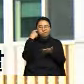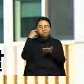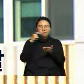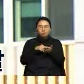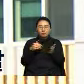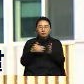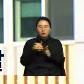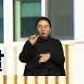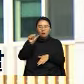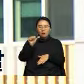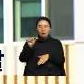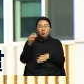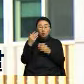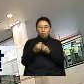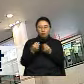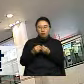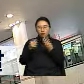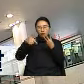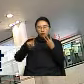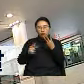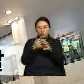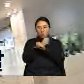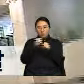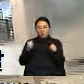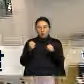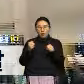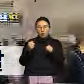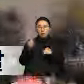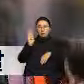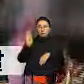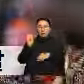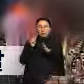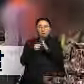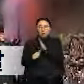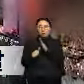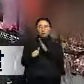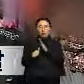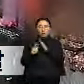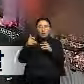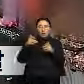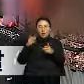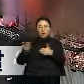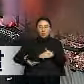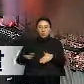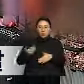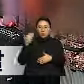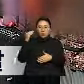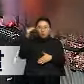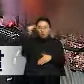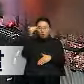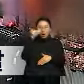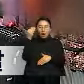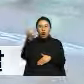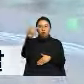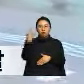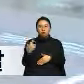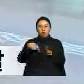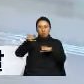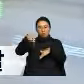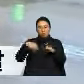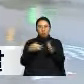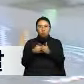고양시의 이 실장의 경우 3건의 수익이 약을 발주한 b 회사 대표와 캄보디아 관광 등 9차례 여행을 다녀온